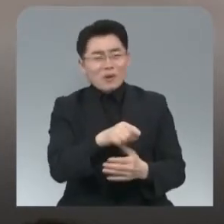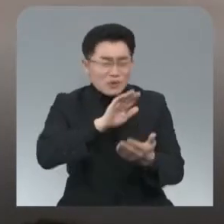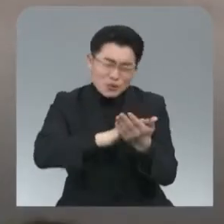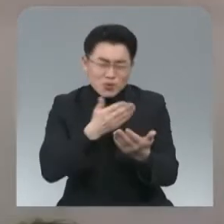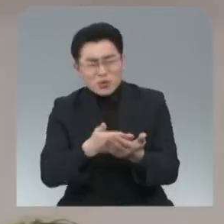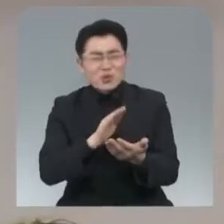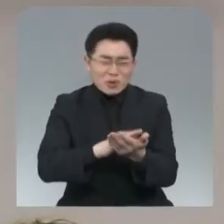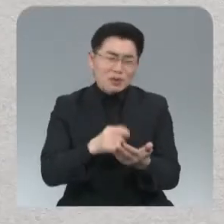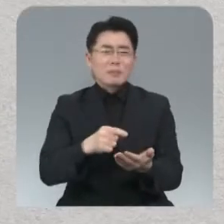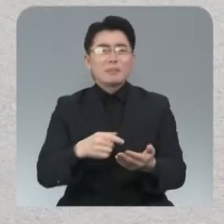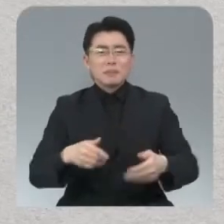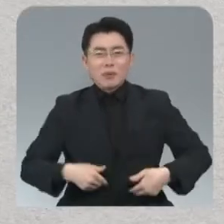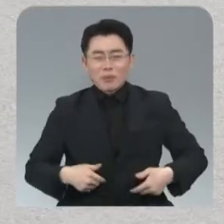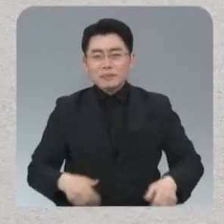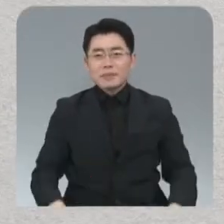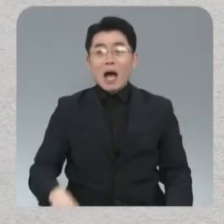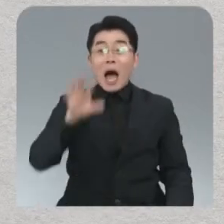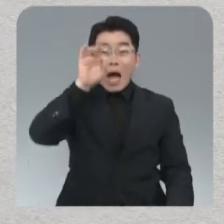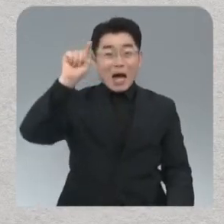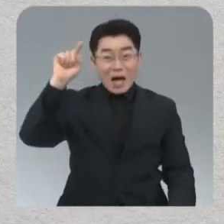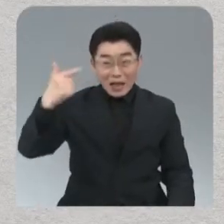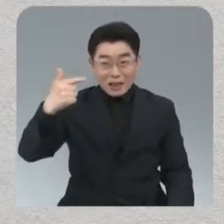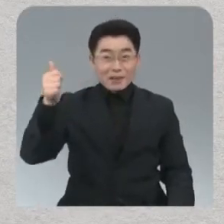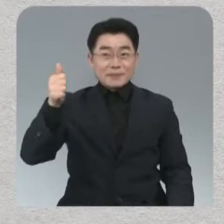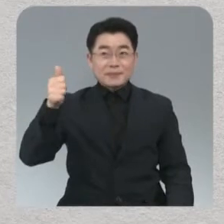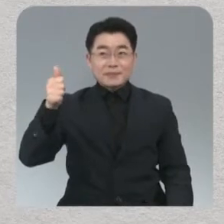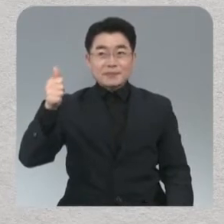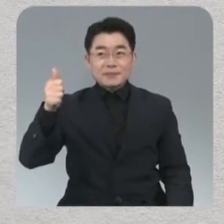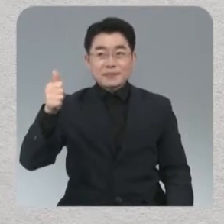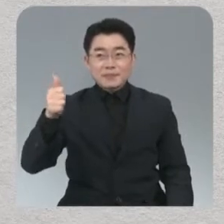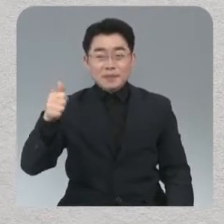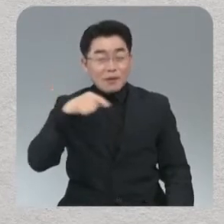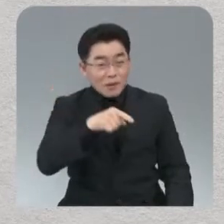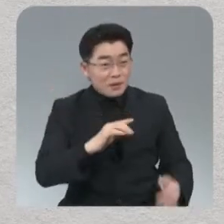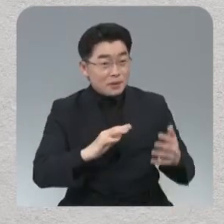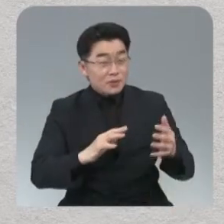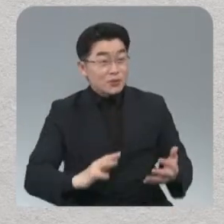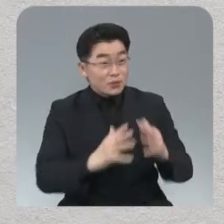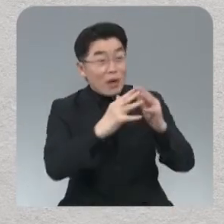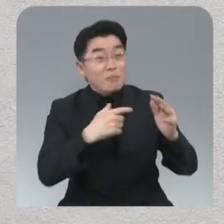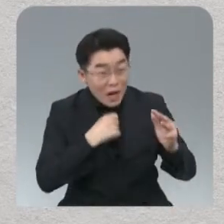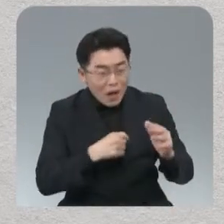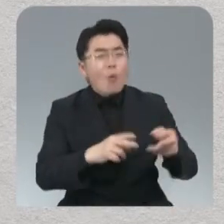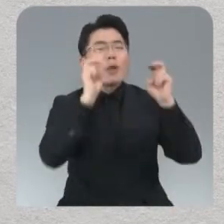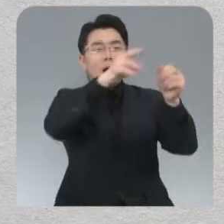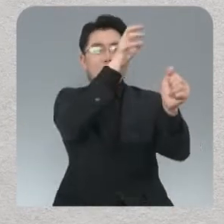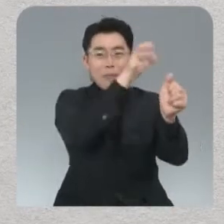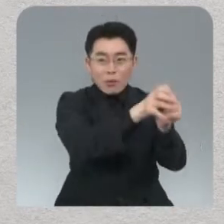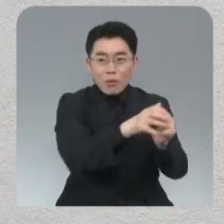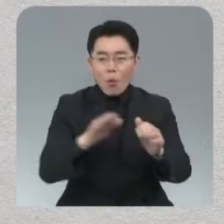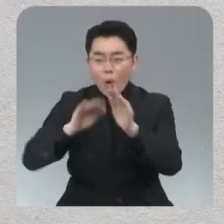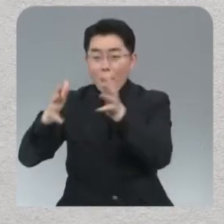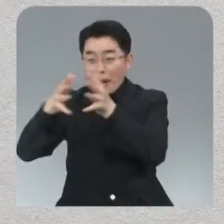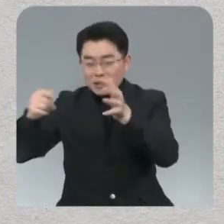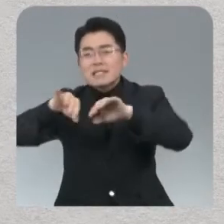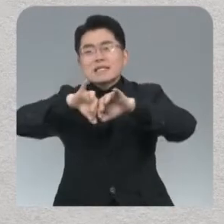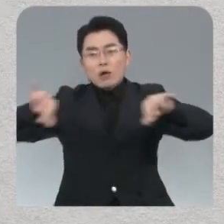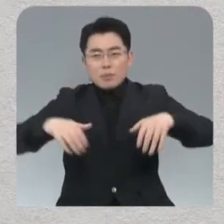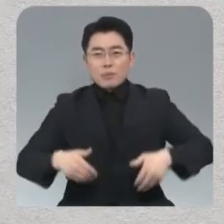고쳤어야 되고. 안철수 후보는 재건축은 민간에, 임대주택은 공공으로 역할을 나누고